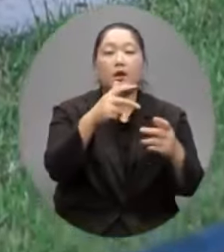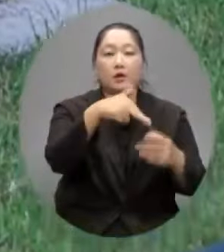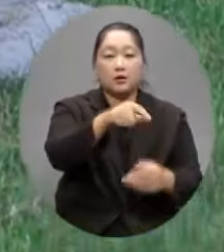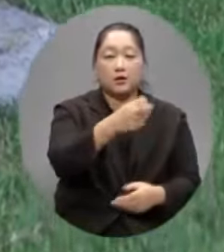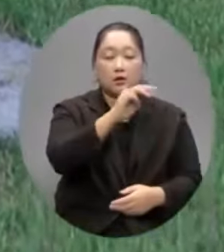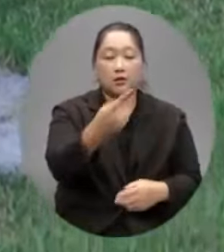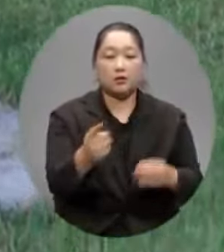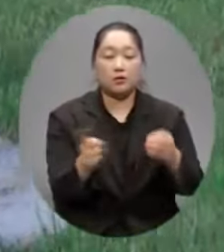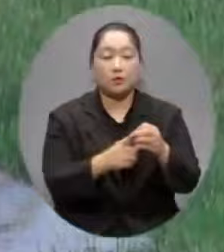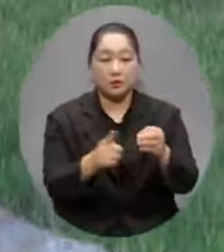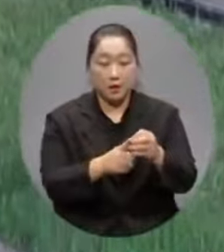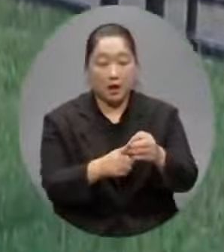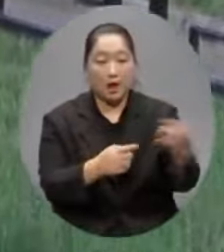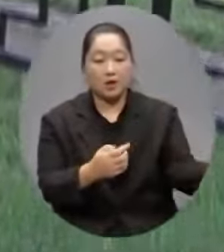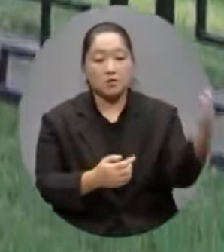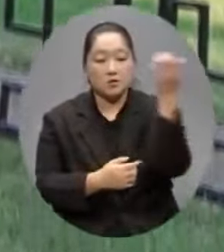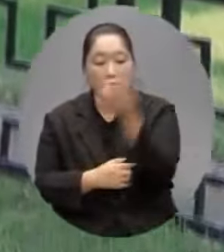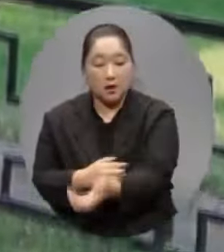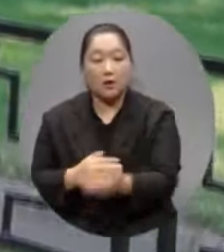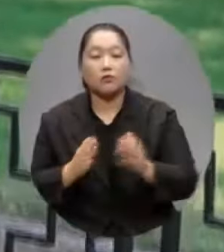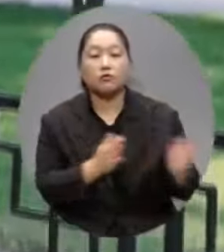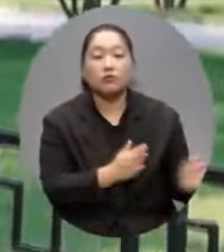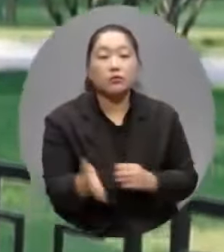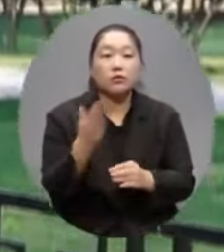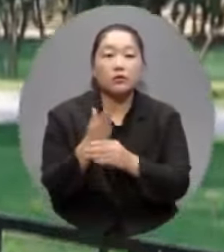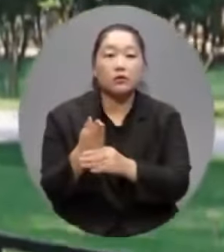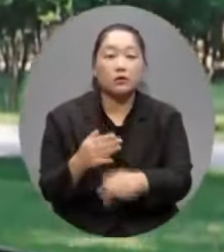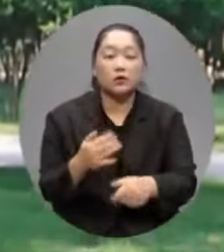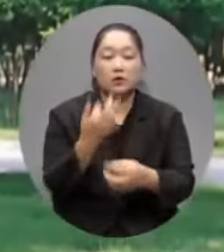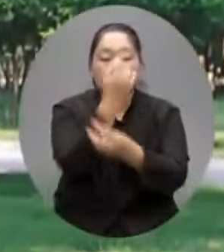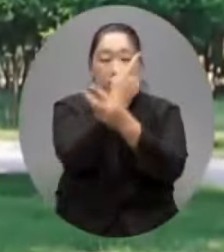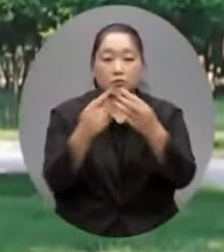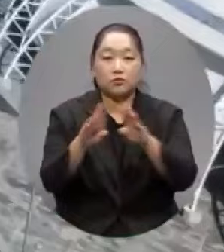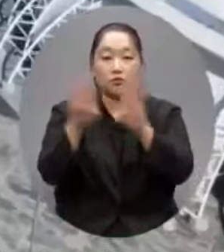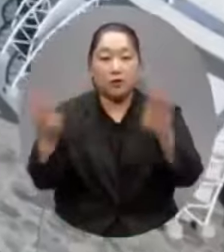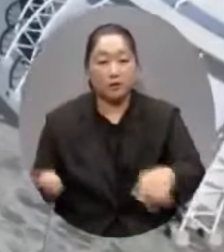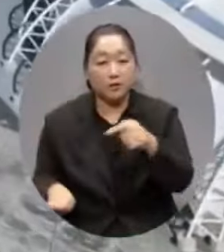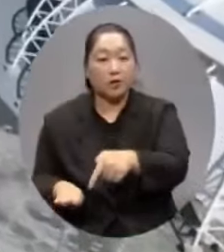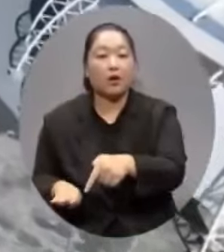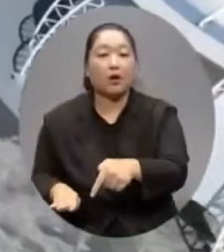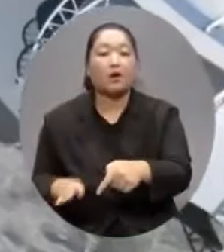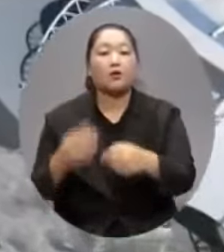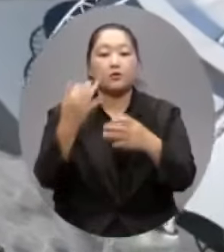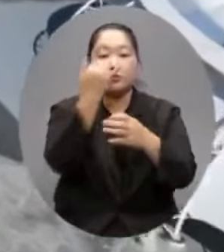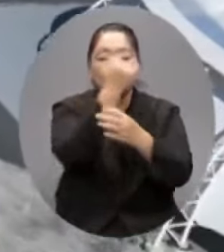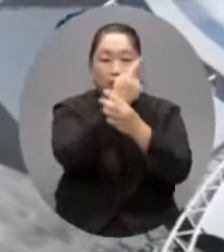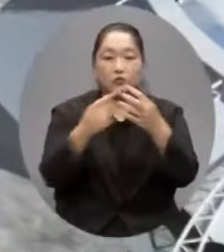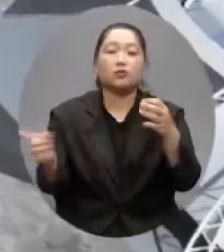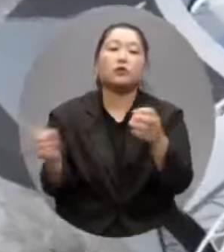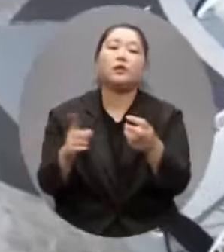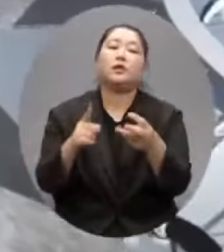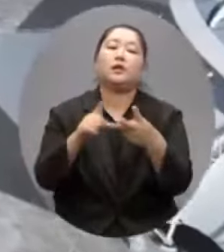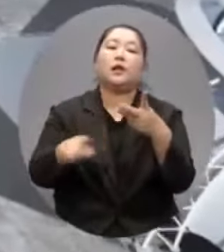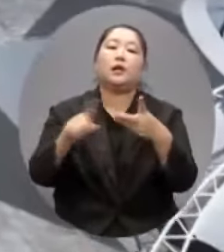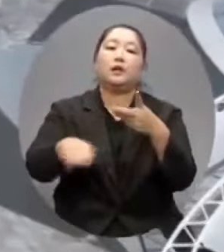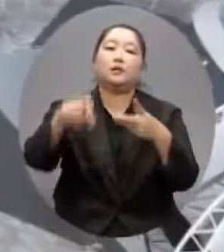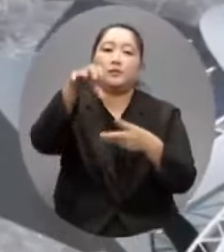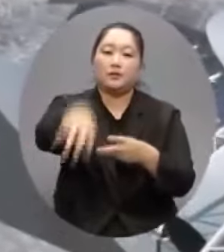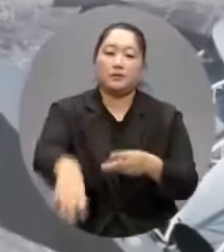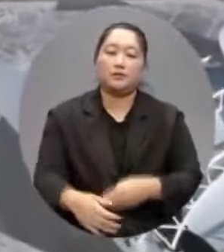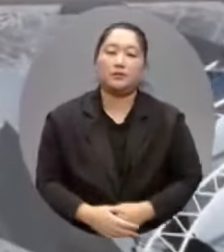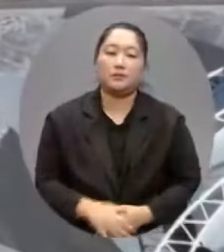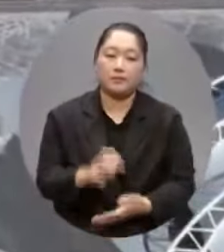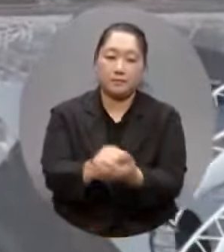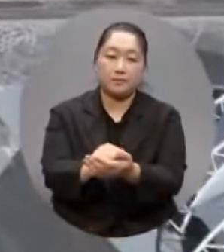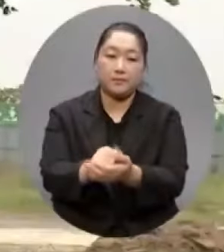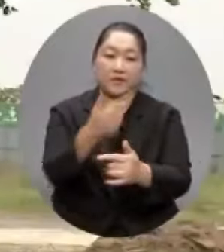홍법국사탑의 이전을 준비 중인 국립중앙박물관은 국립충주박물관 자리로 충주 탕금대를 낙점했습니다. 대형